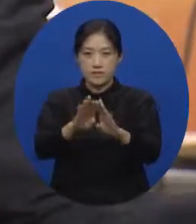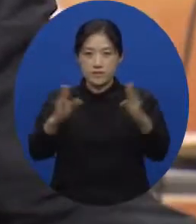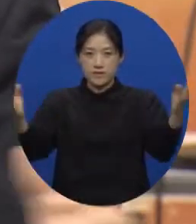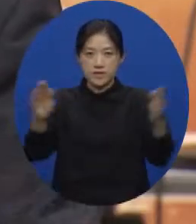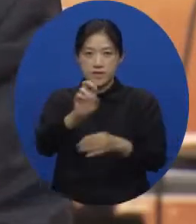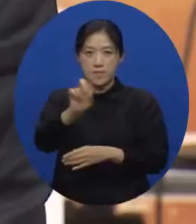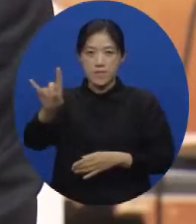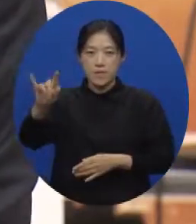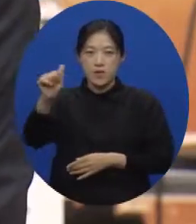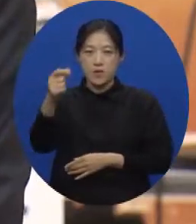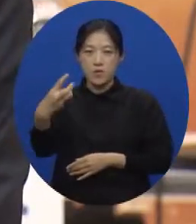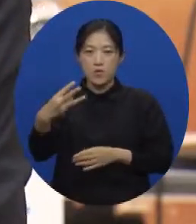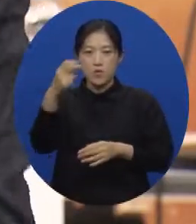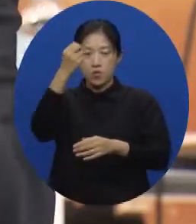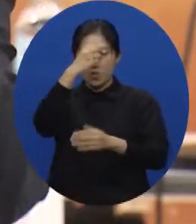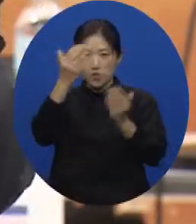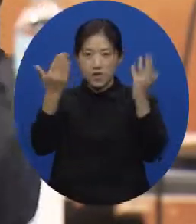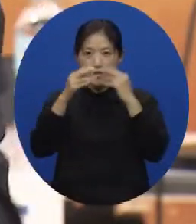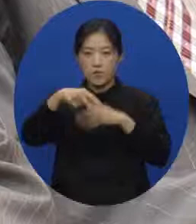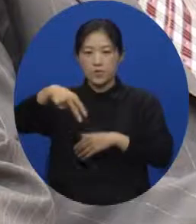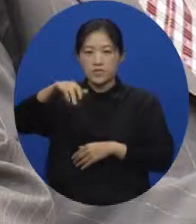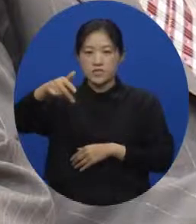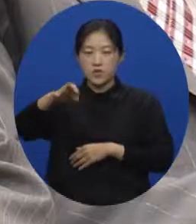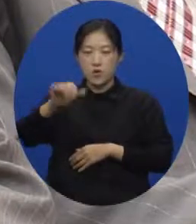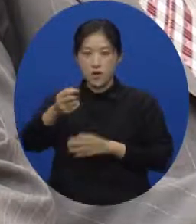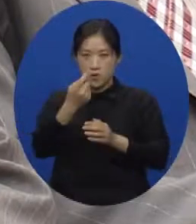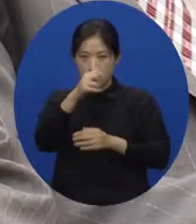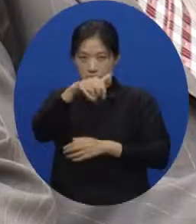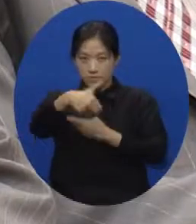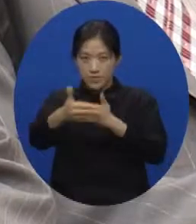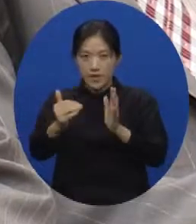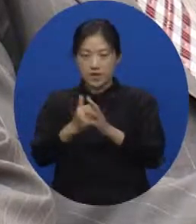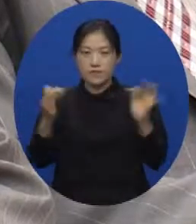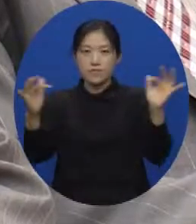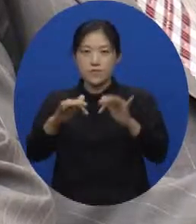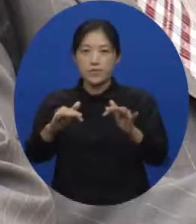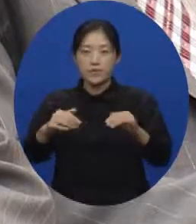행사는 매울고등학교 시청각실에서 진행됐는데요.